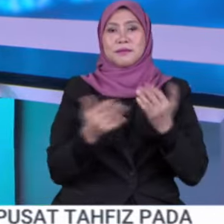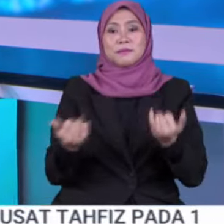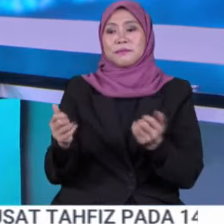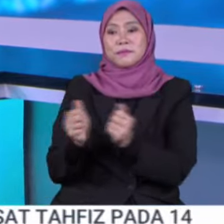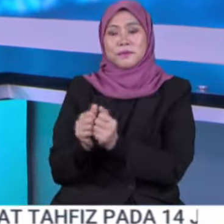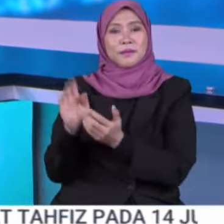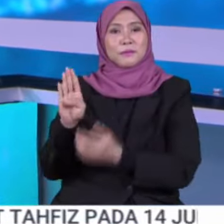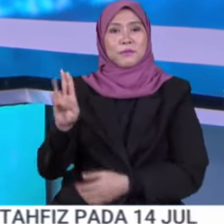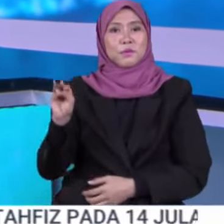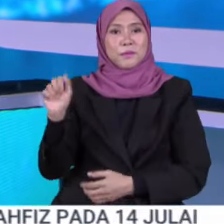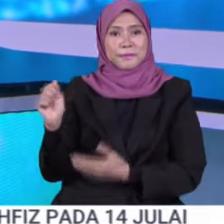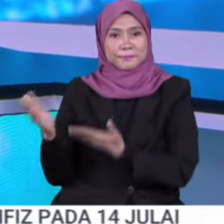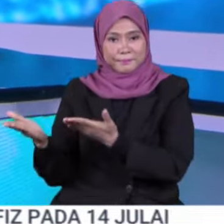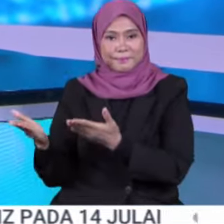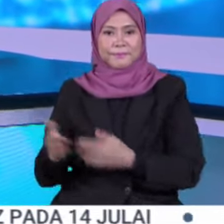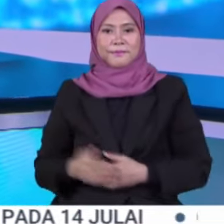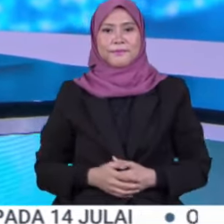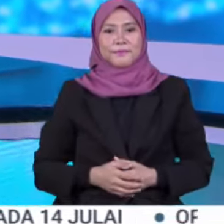di sana. Puma, silakan.